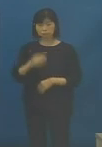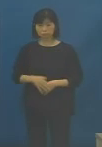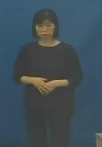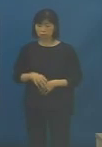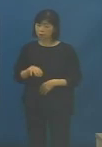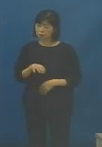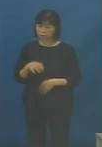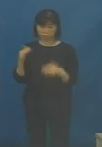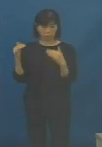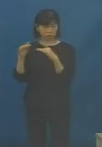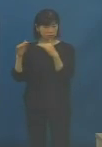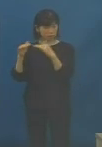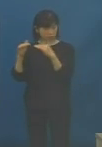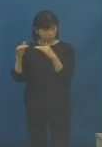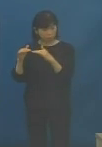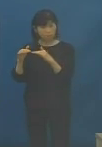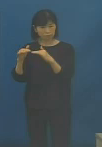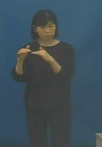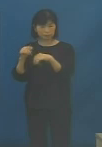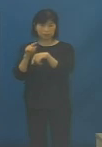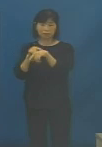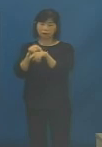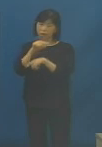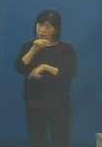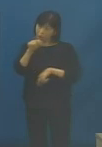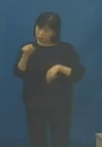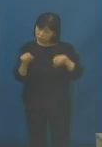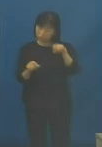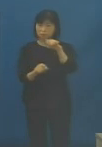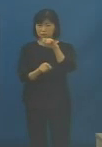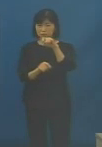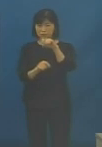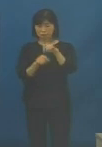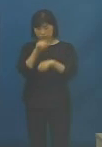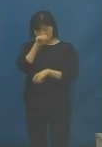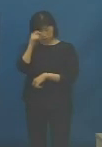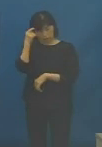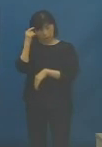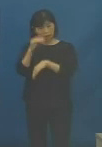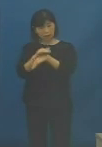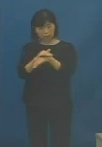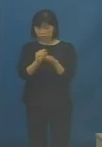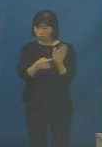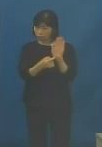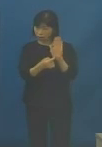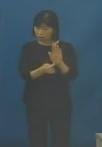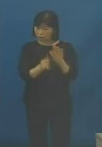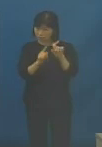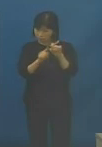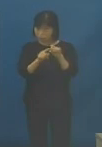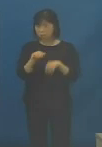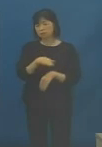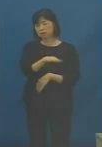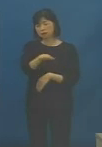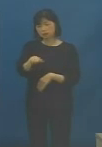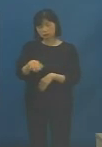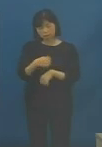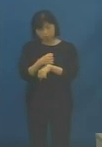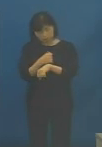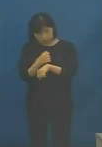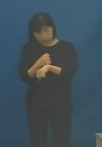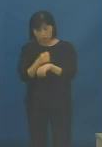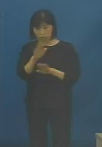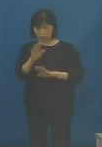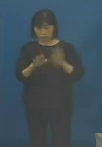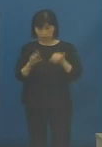りどうしても時間がかかるし、いい知恵を出すために皆さん苦労されているということであります